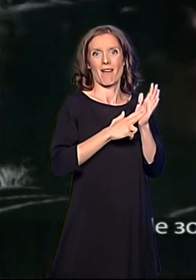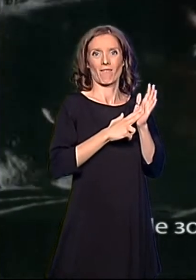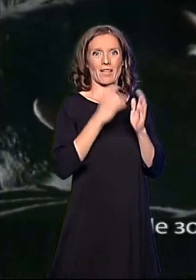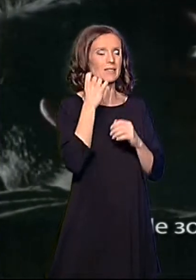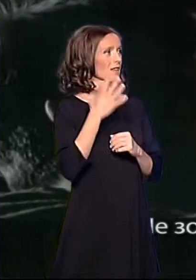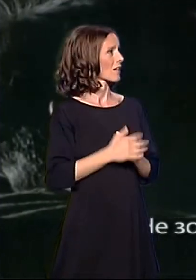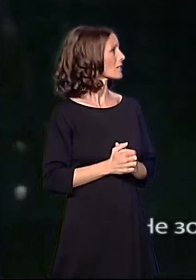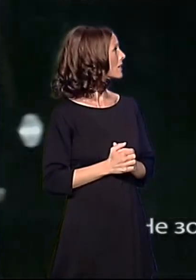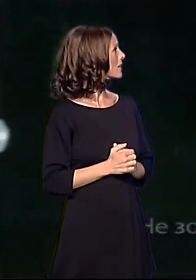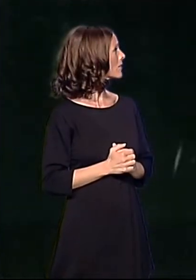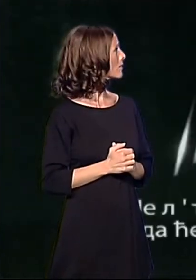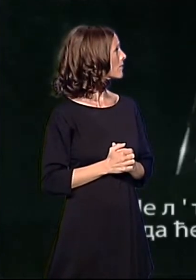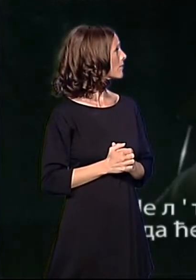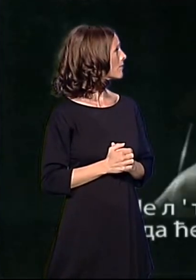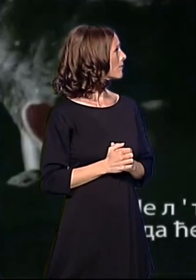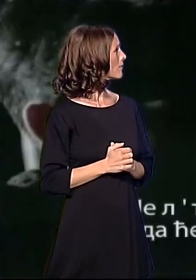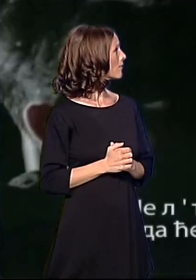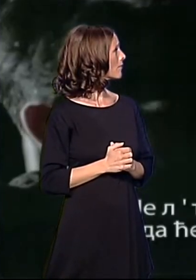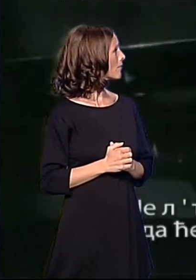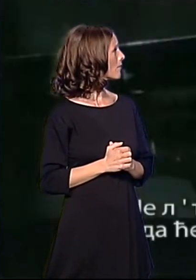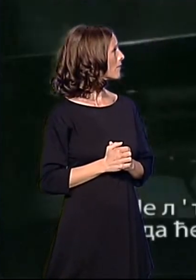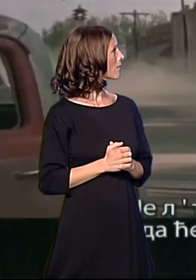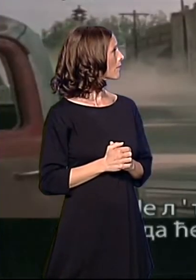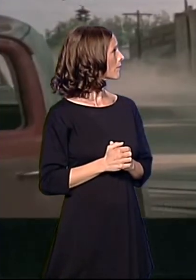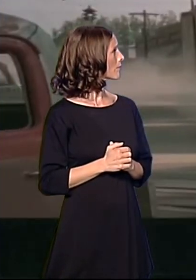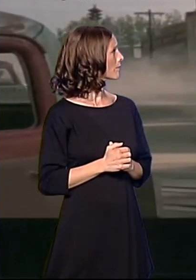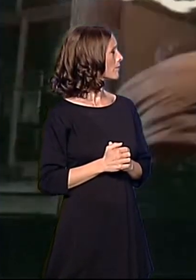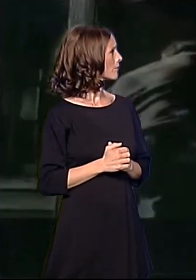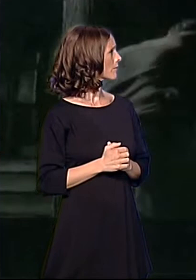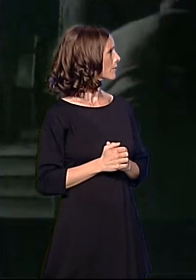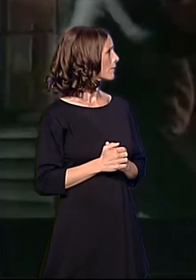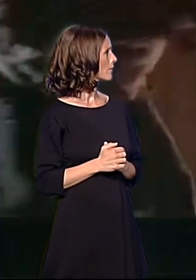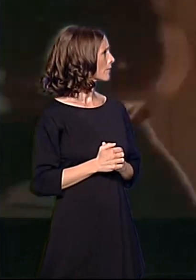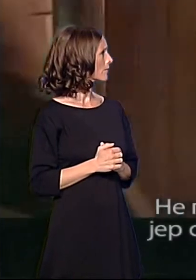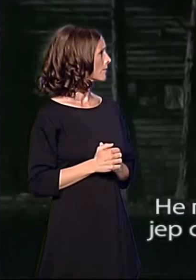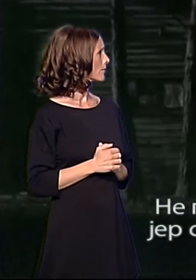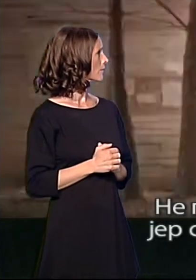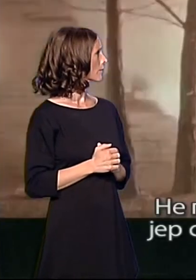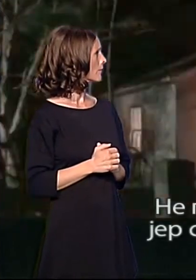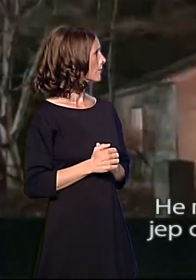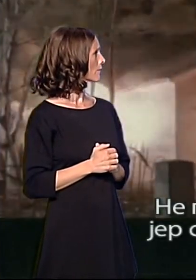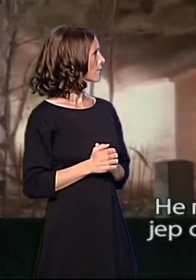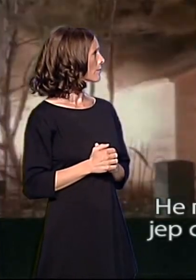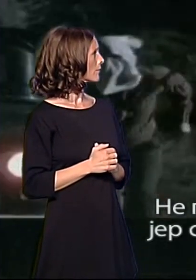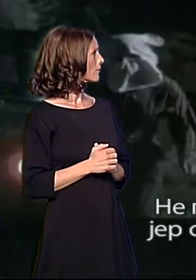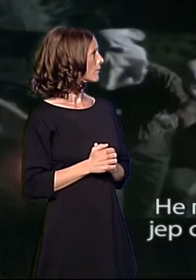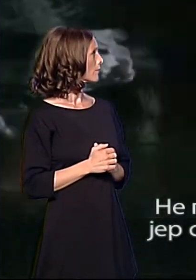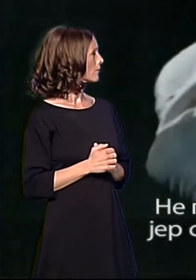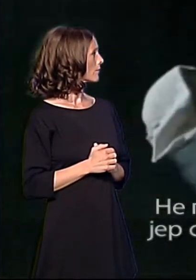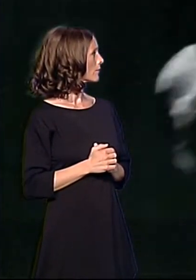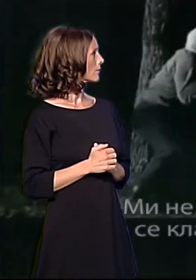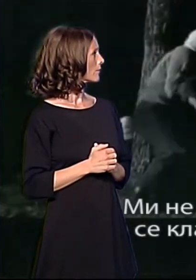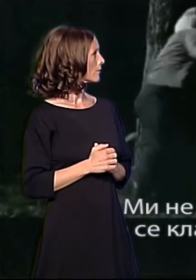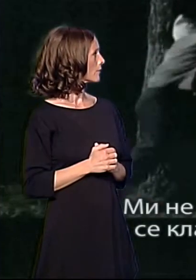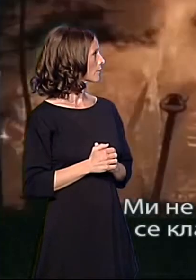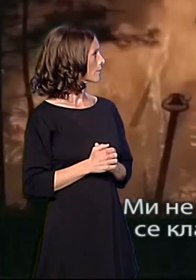me man, boy. It ever occurred to them they're going to end up dead? We do not accept Jews because they reject